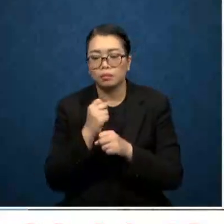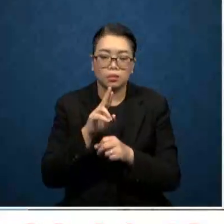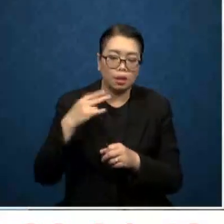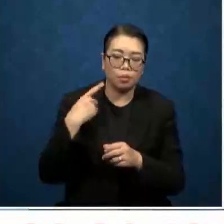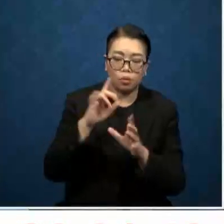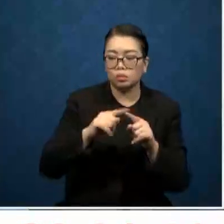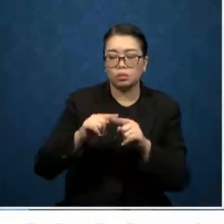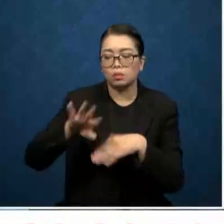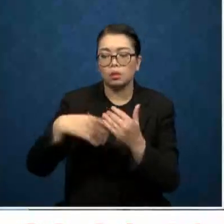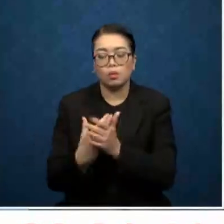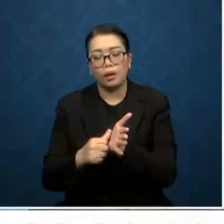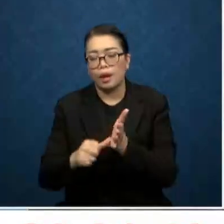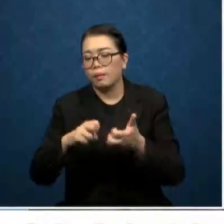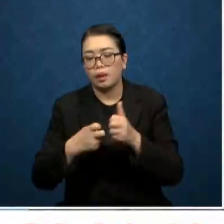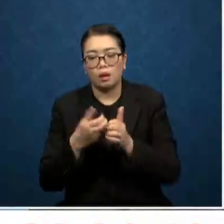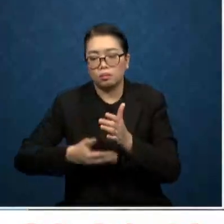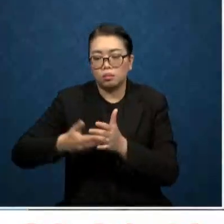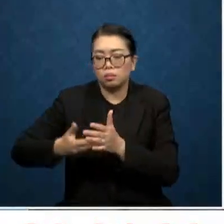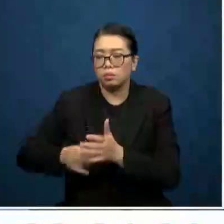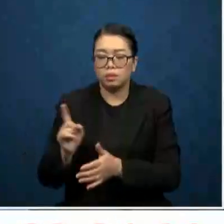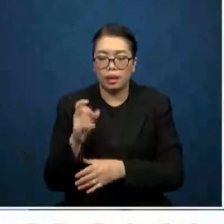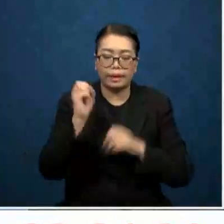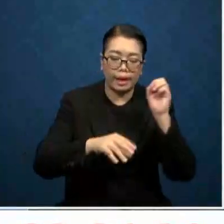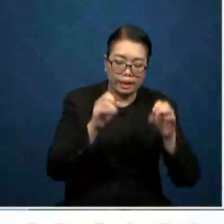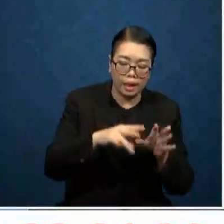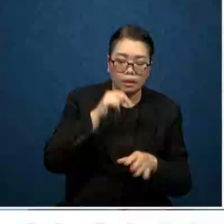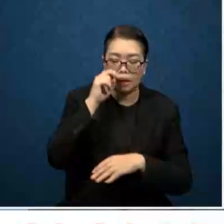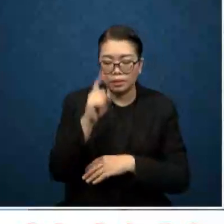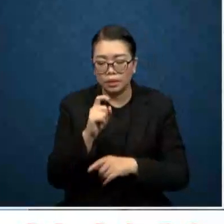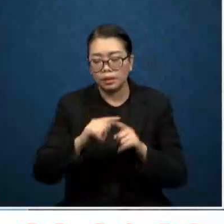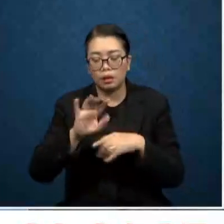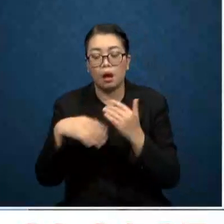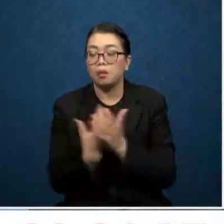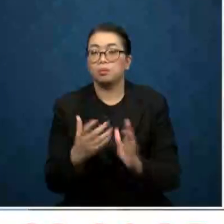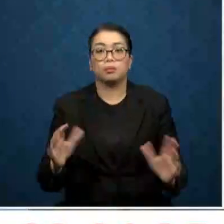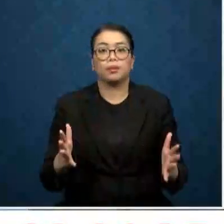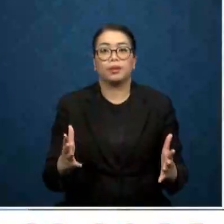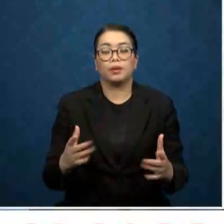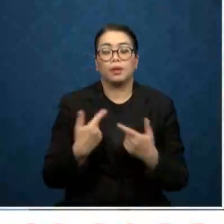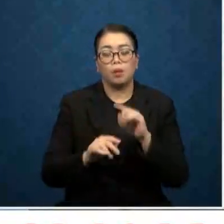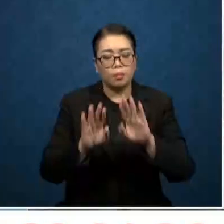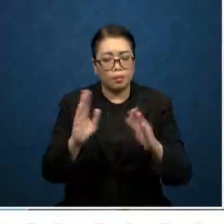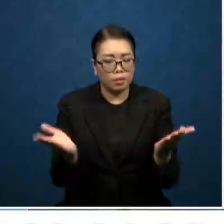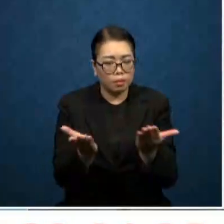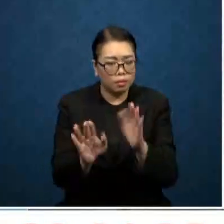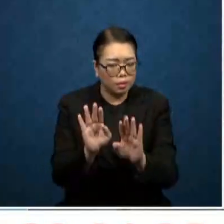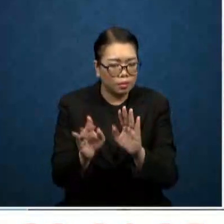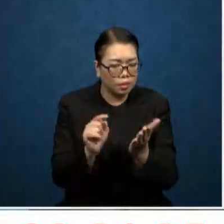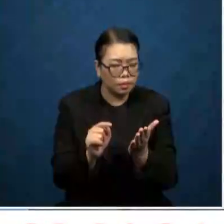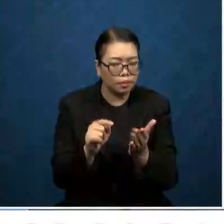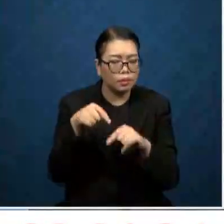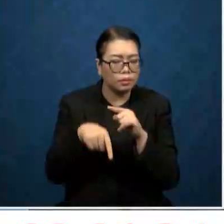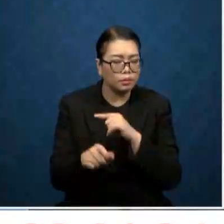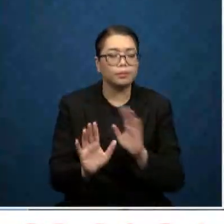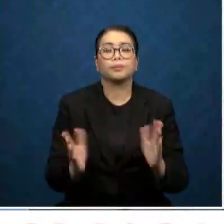ๆชุมชนน้ำเสียหรือขยะไม่ชัดเจนตรงนี้แต่พอจะเงพอจะพอจะเทียบเคียงกันได้บ้างฮะผมผมไม่ลงในราย